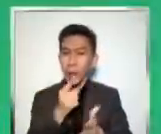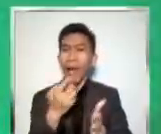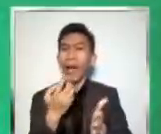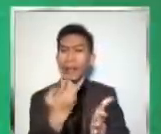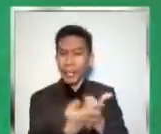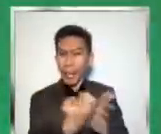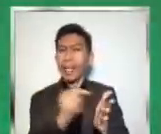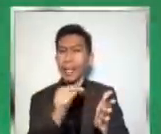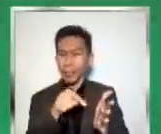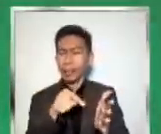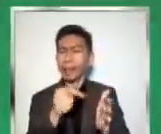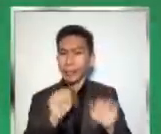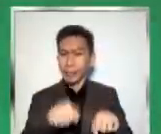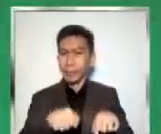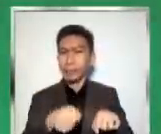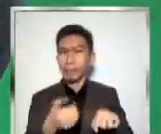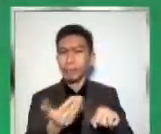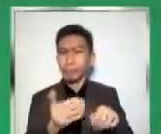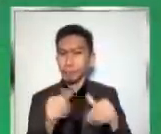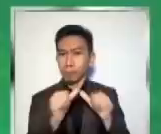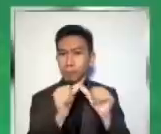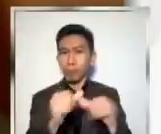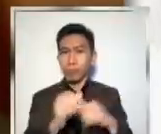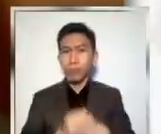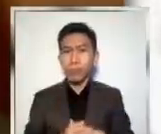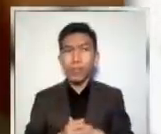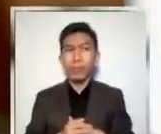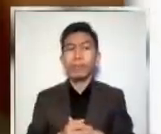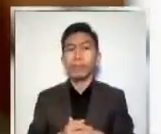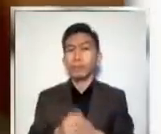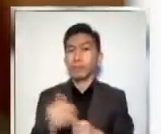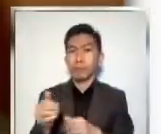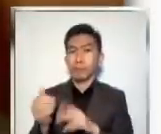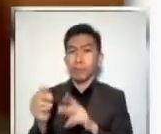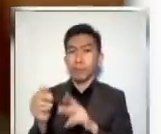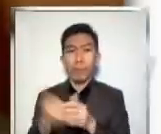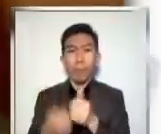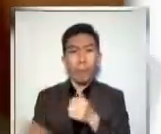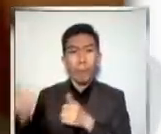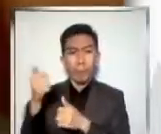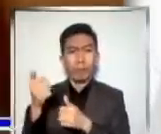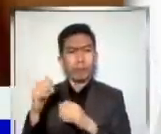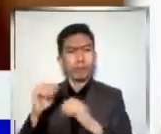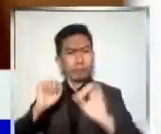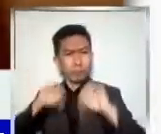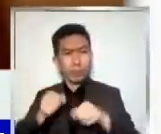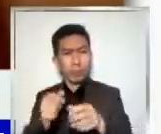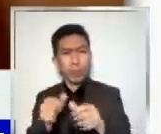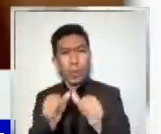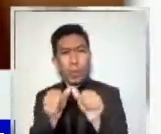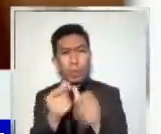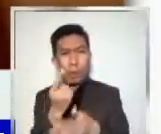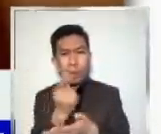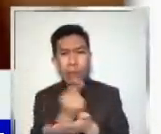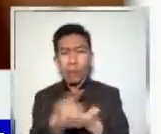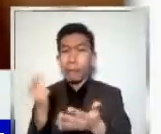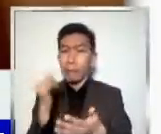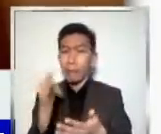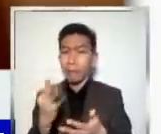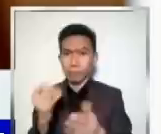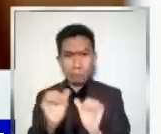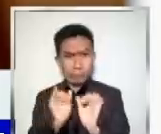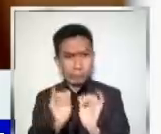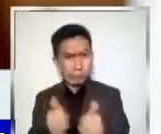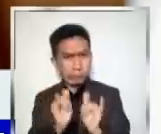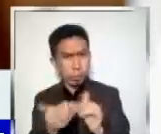Advisor and Entrepreneurship Joey Concepcion, pabor sa extension. If the infections are not still under control, I wouldn't